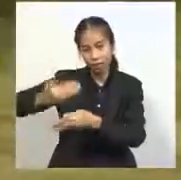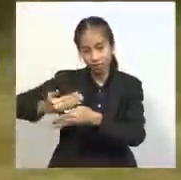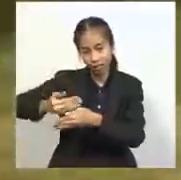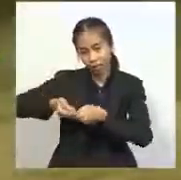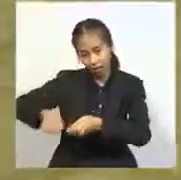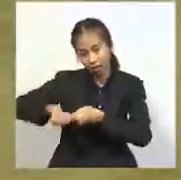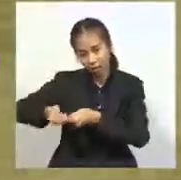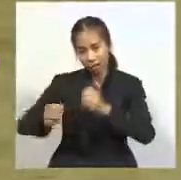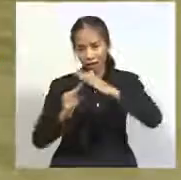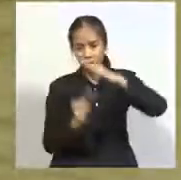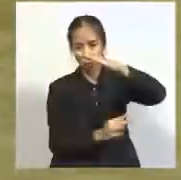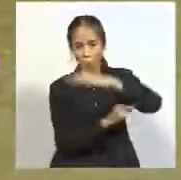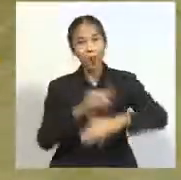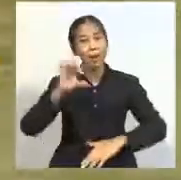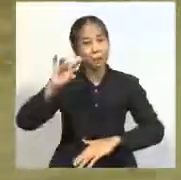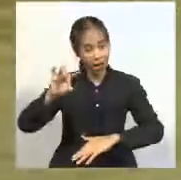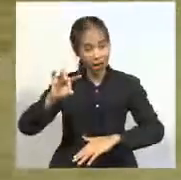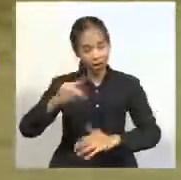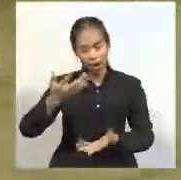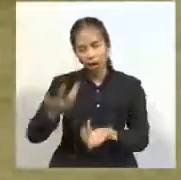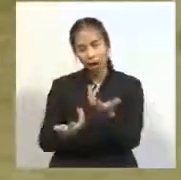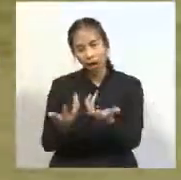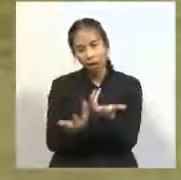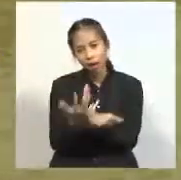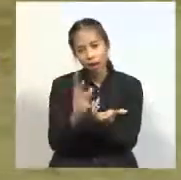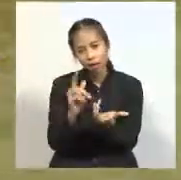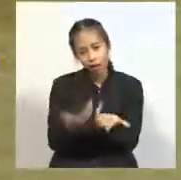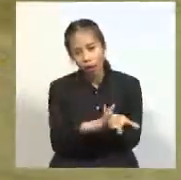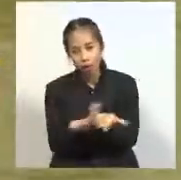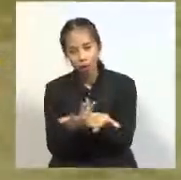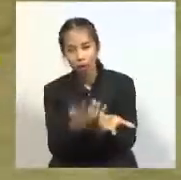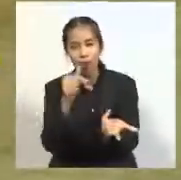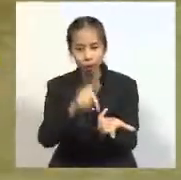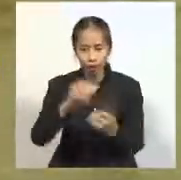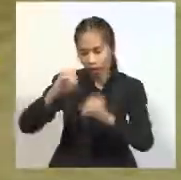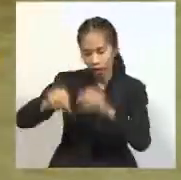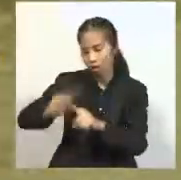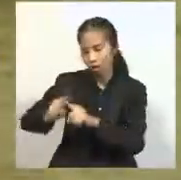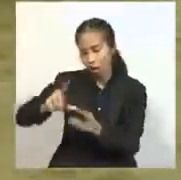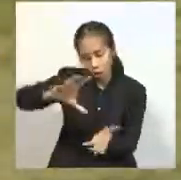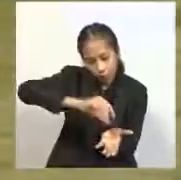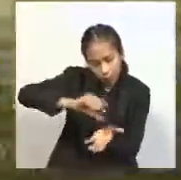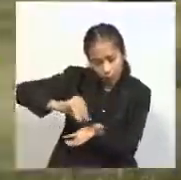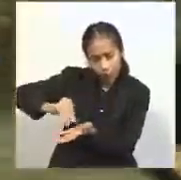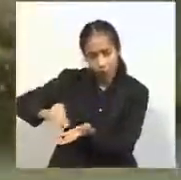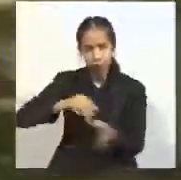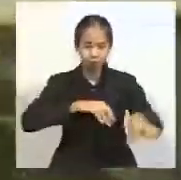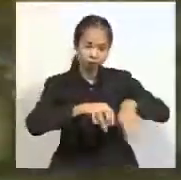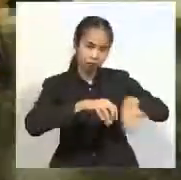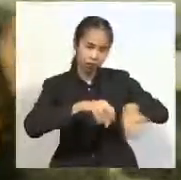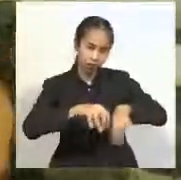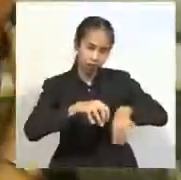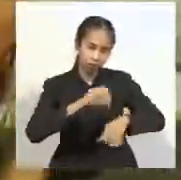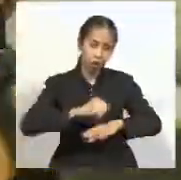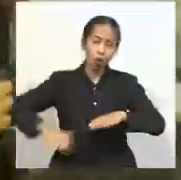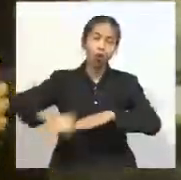พานพระราม8เก็บขยะและผักตบชวาใต้แม่น้ำเจ้าพระยารวมถึงปรับปรุงภูมิทัศน์ภายในสวนหล